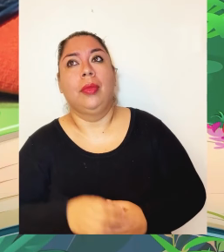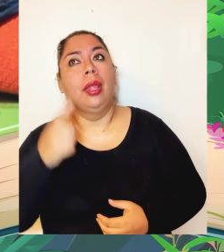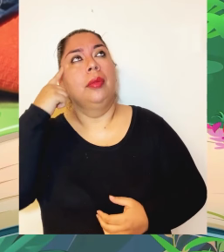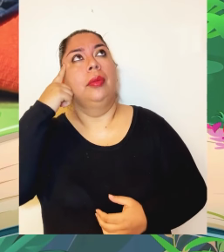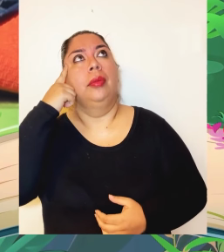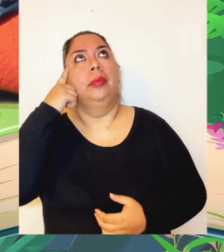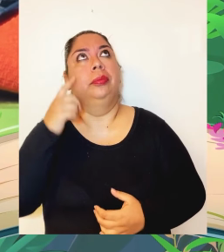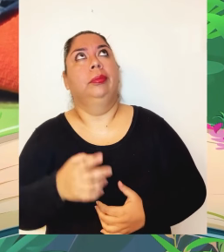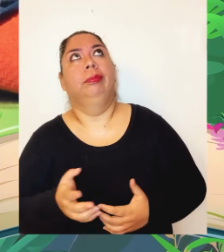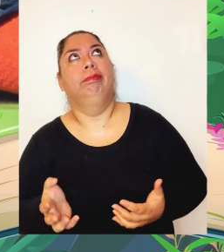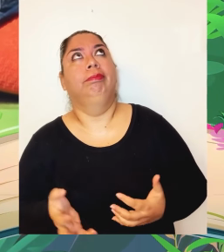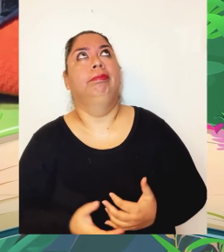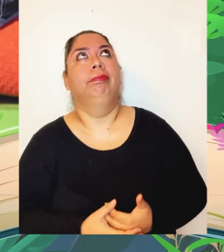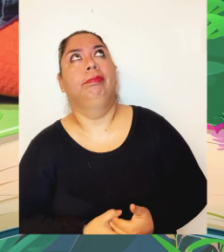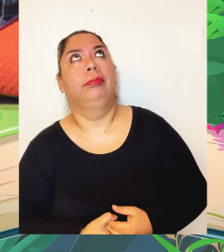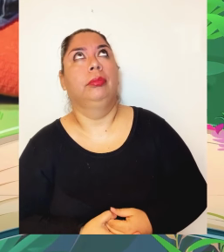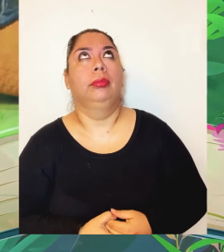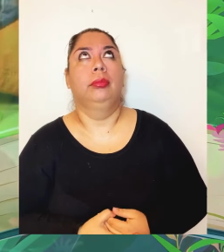¿Y macha?